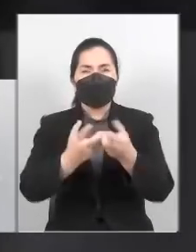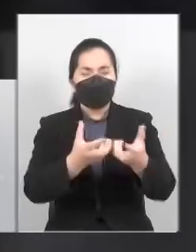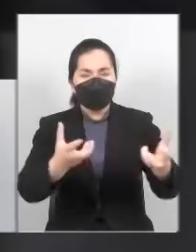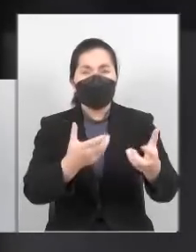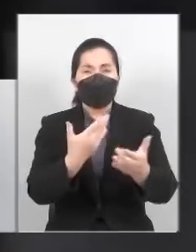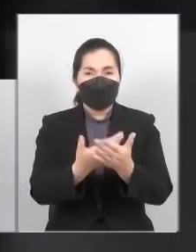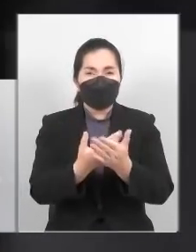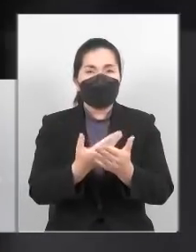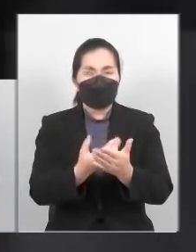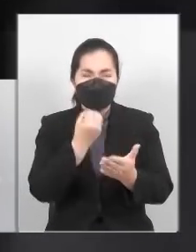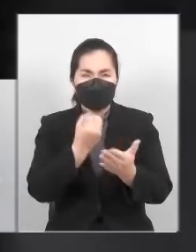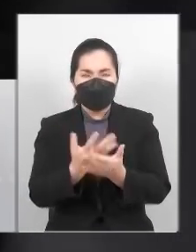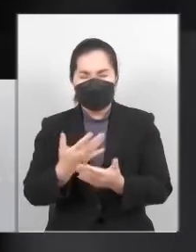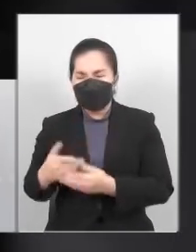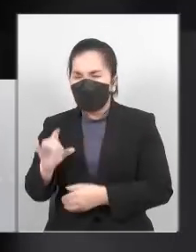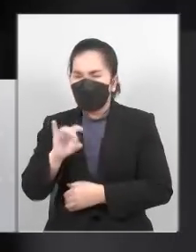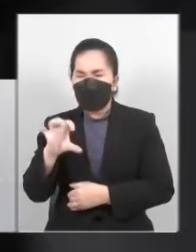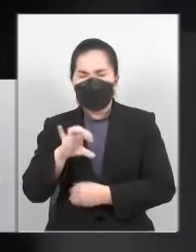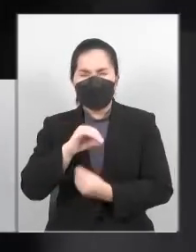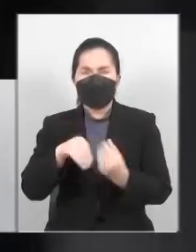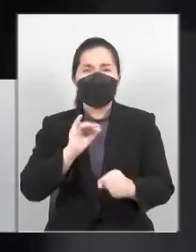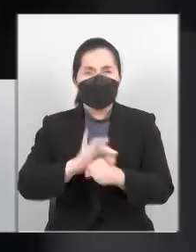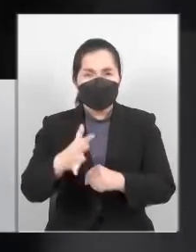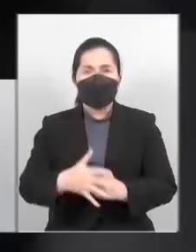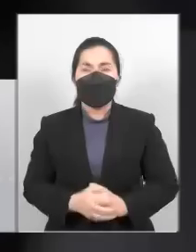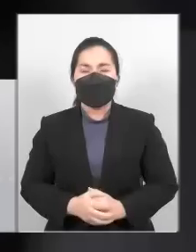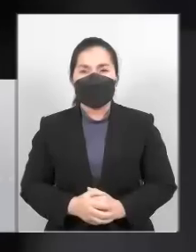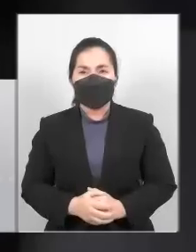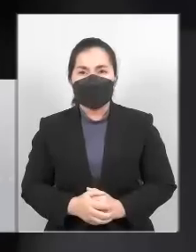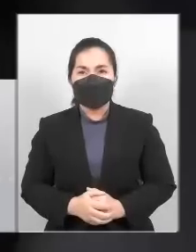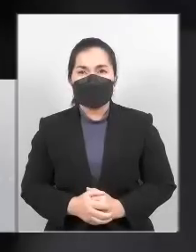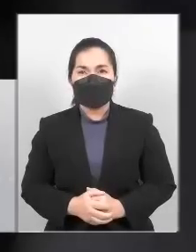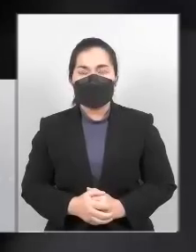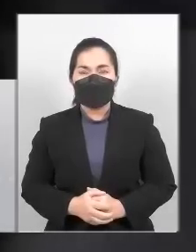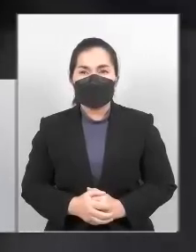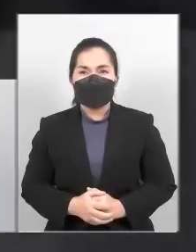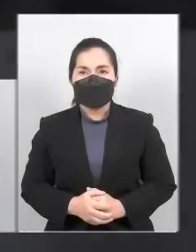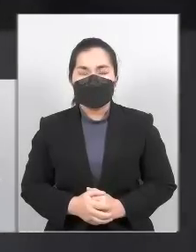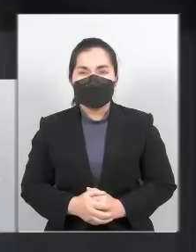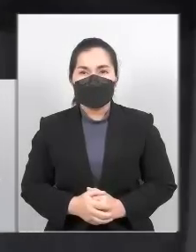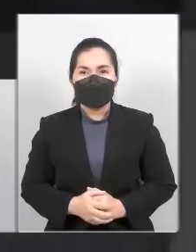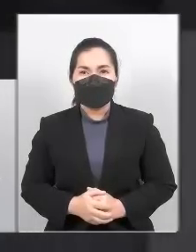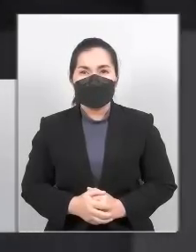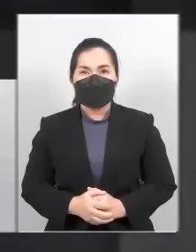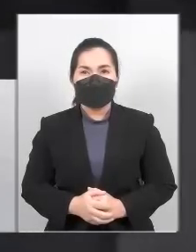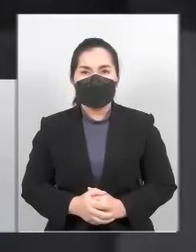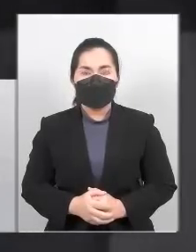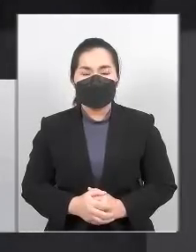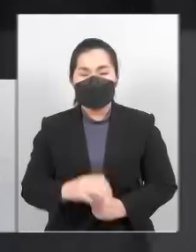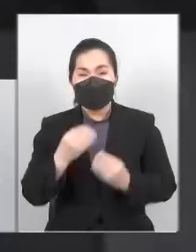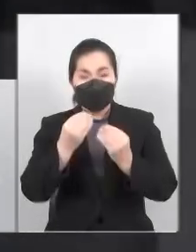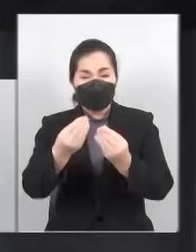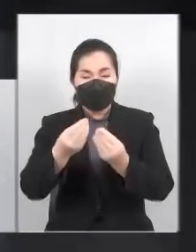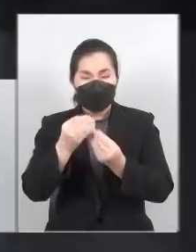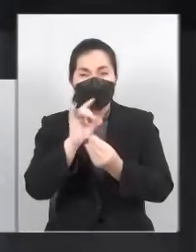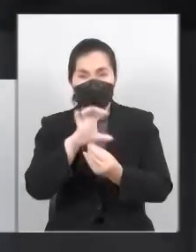ไม่หมด ใช่ไหมน้องใช่ใช่มันไม่คุ้มกันเพราะว่าช่วงนี้ก็ของอะไรมันก็แพงใช่ แต่ก็คือให้ยังไงเขาให้มาก็เอา